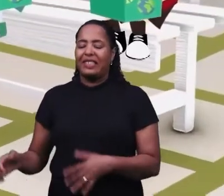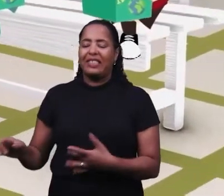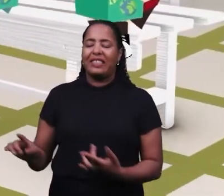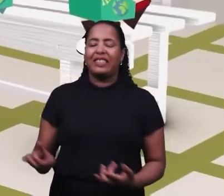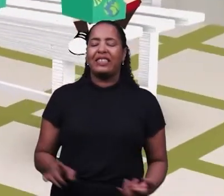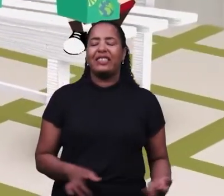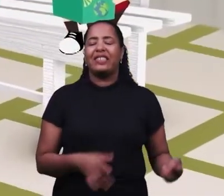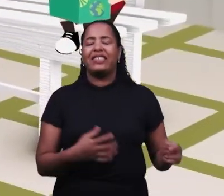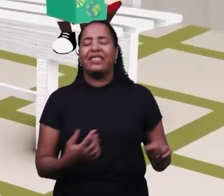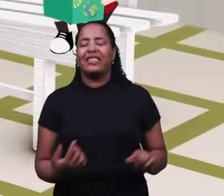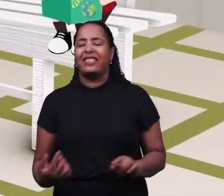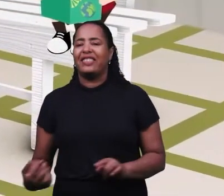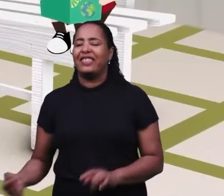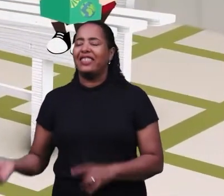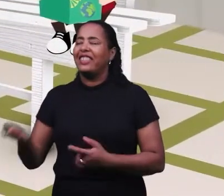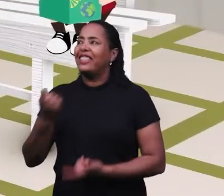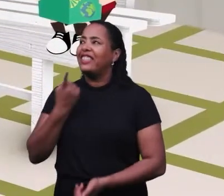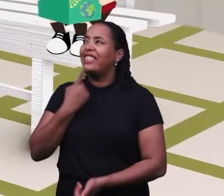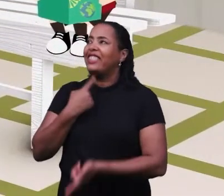Eu quero